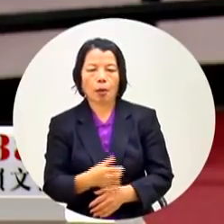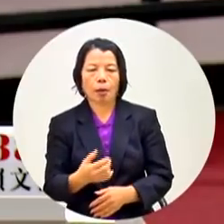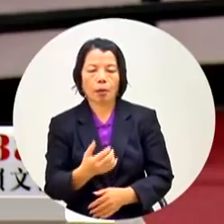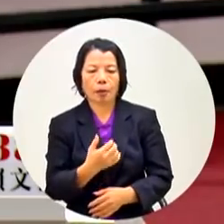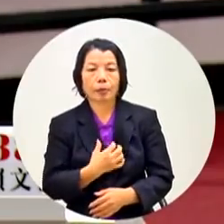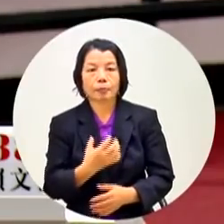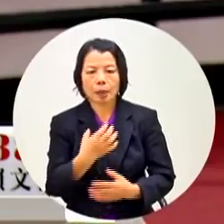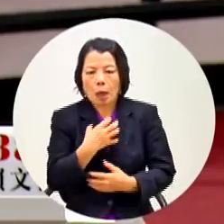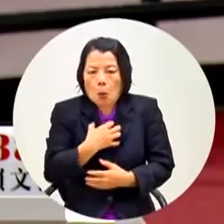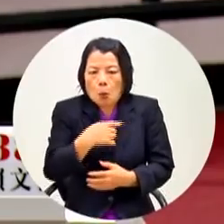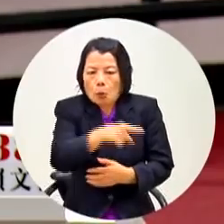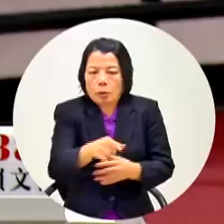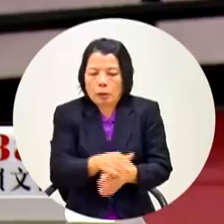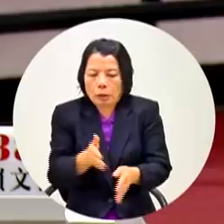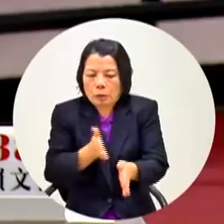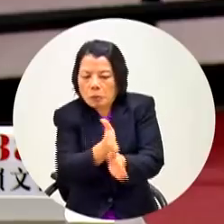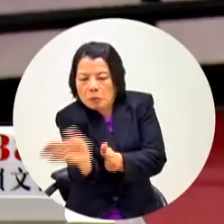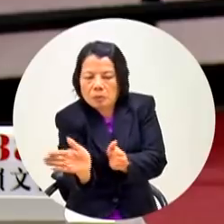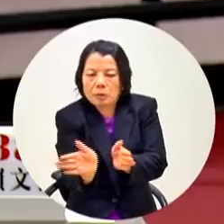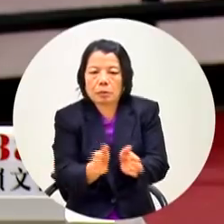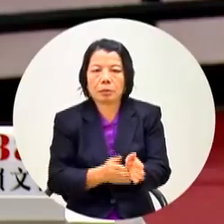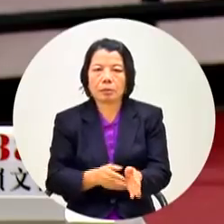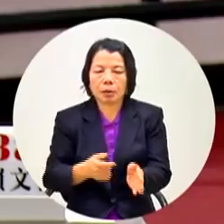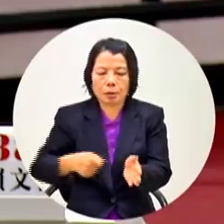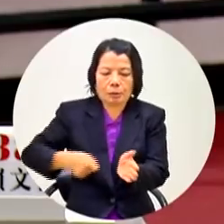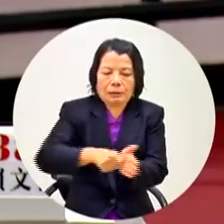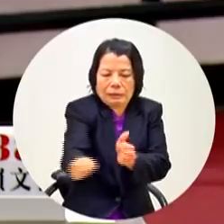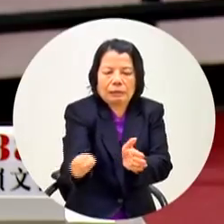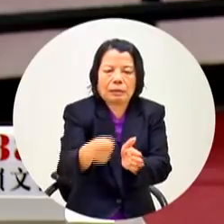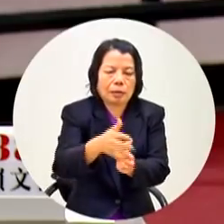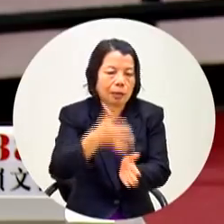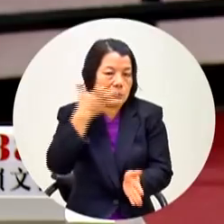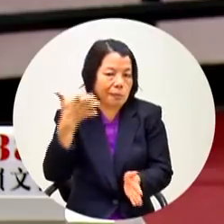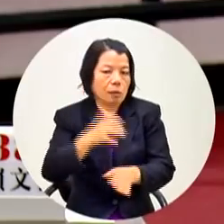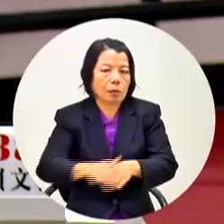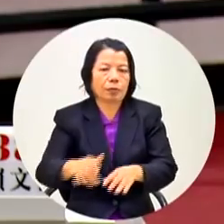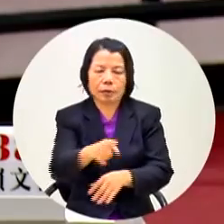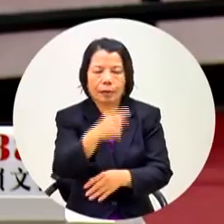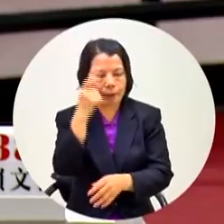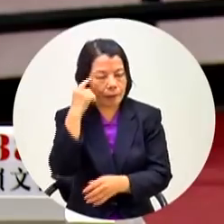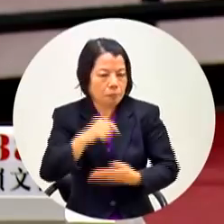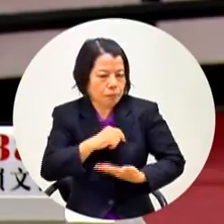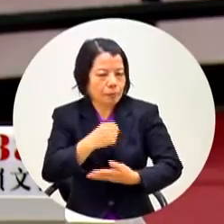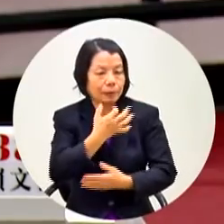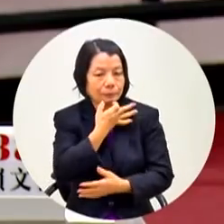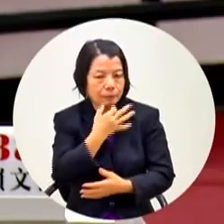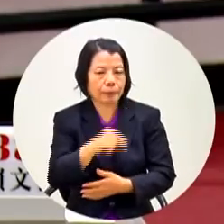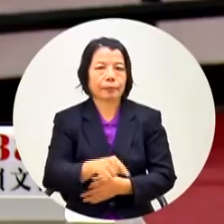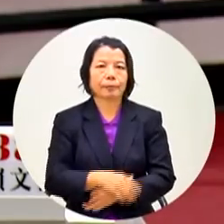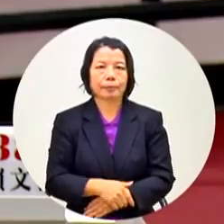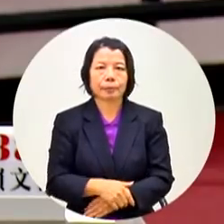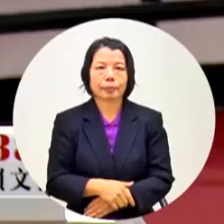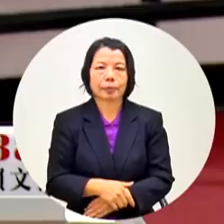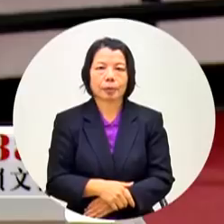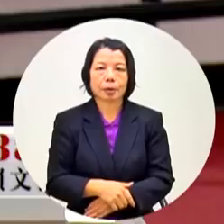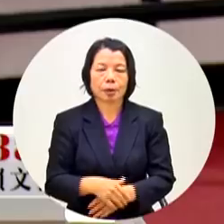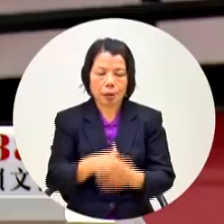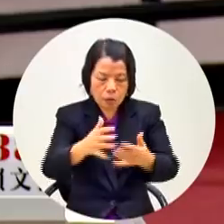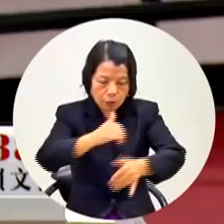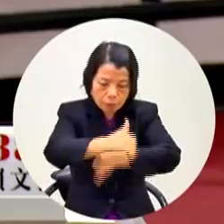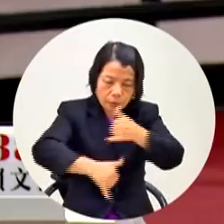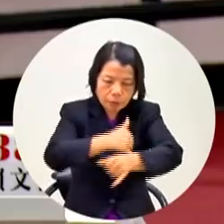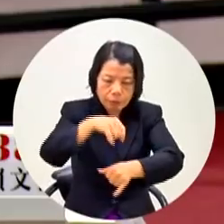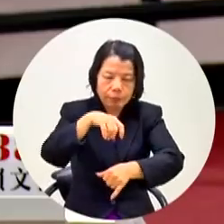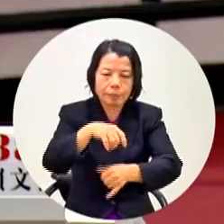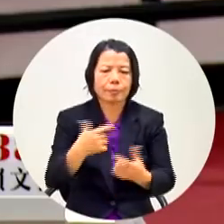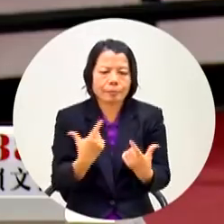车不要这样想，那个时刻不一样包括它整个都是生活上的一部分我因为硬